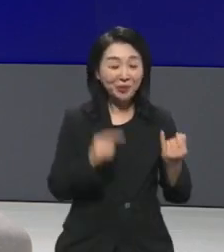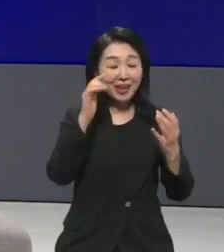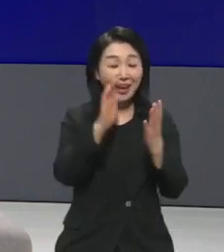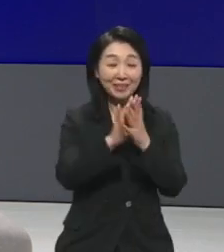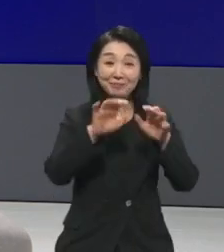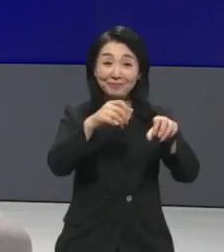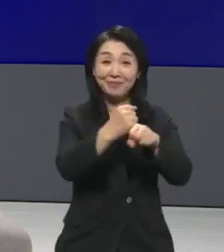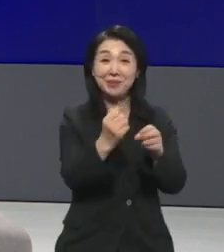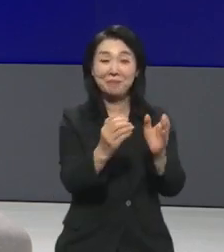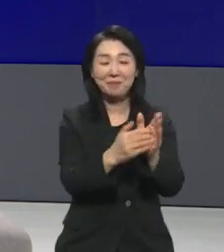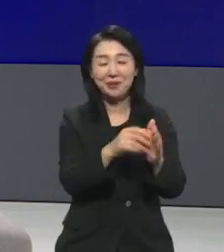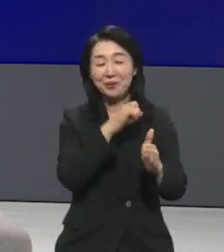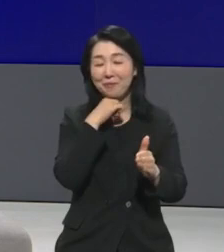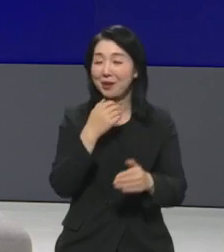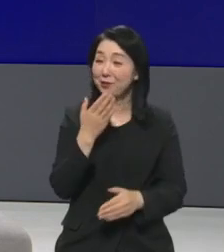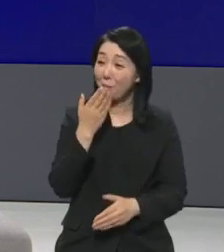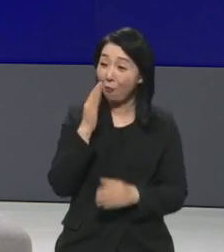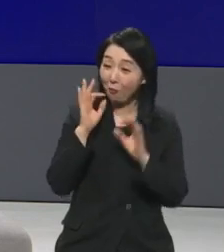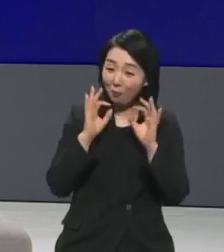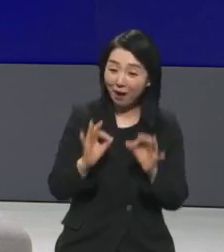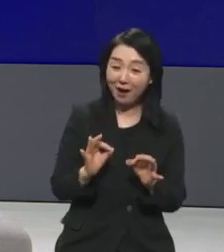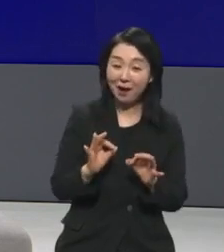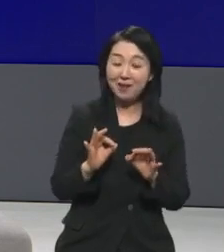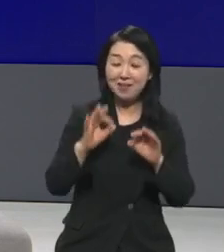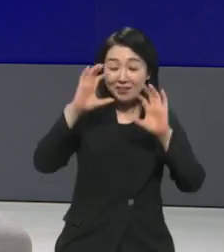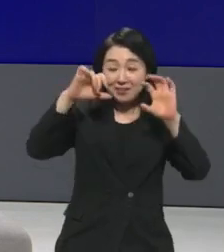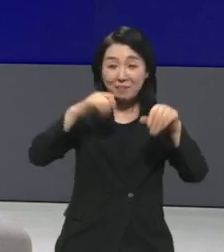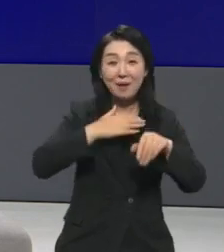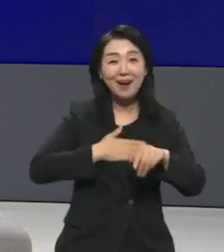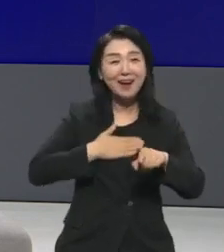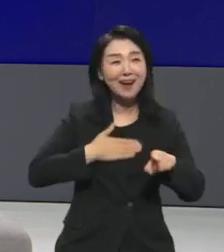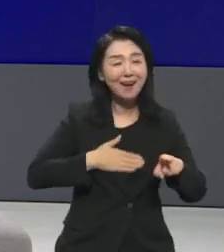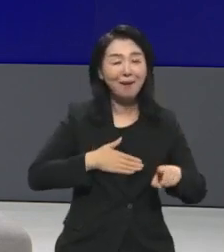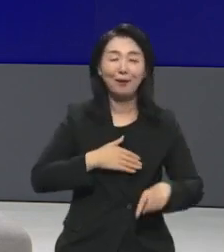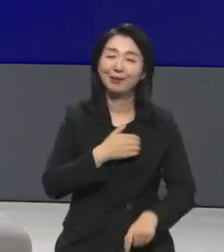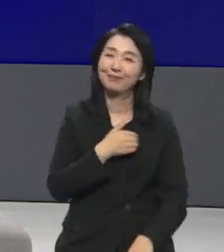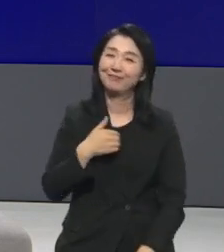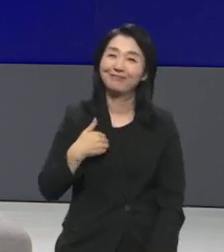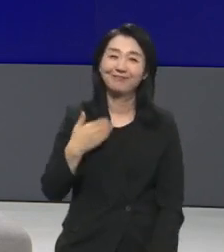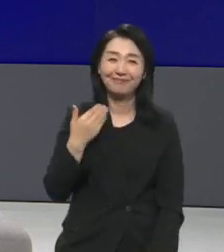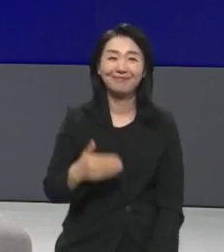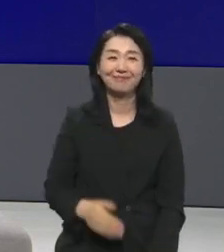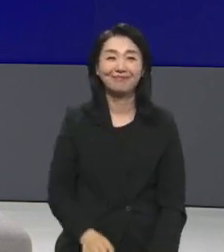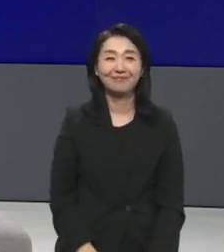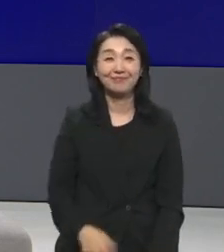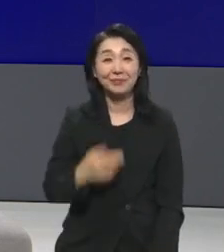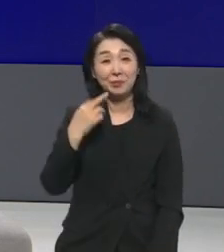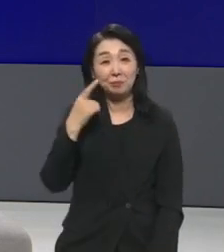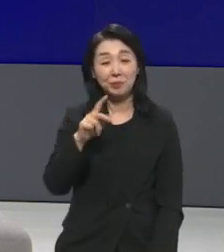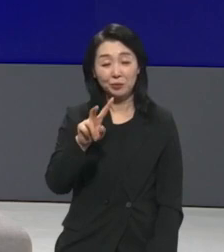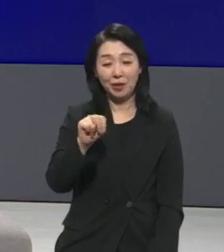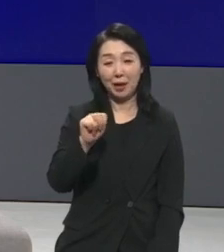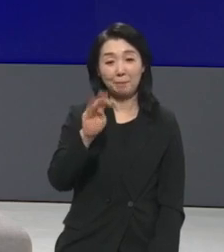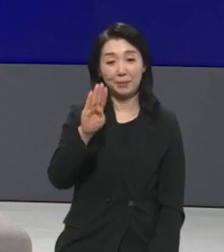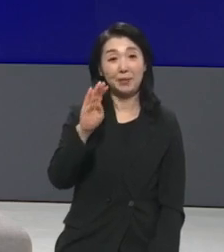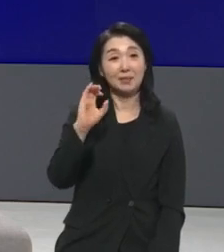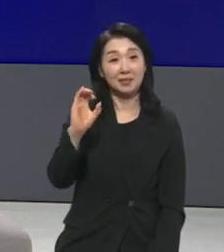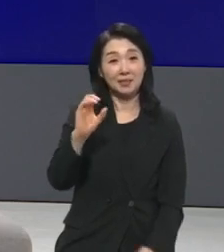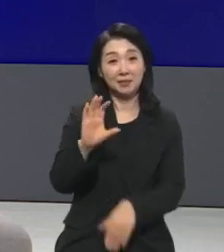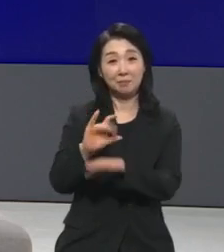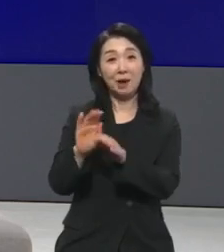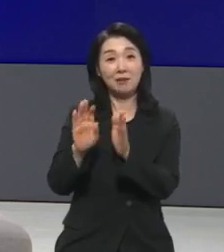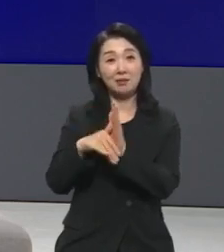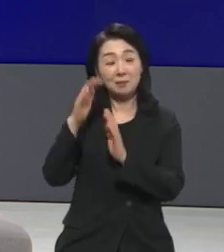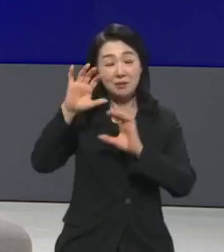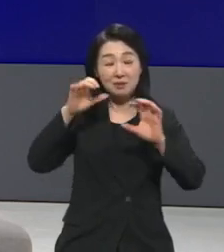제가 만들고 너무 맛있게 먹고 뭐 김밥 다 안다고 하고 하니까 뭐 뿌듯할 수밖에 없었고 그 미국 NBC 방송에서 이번 김밥